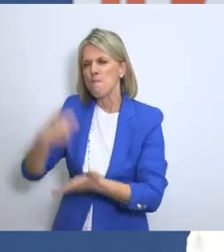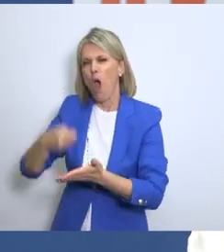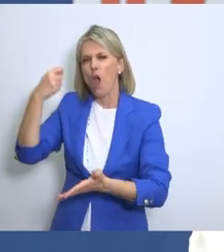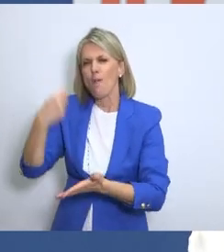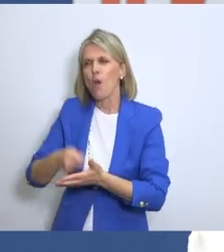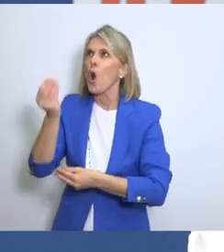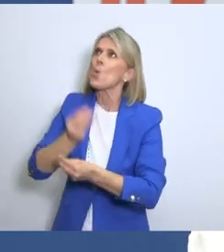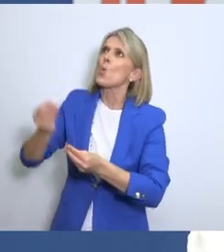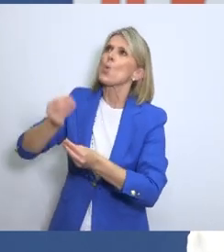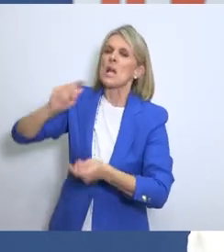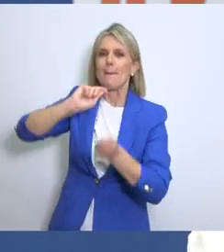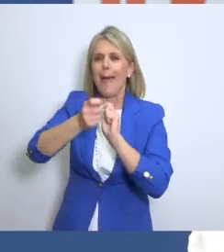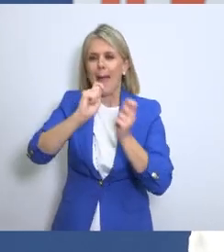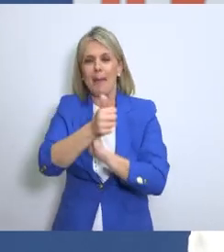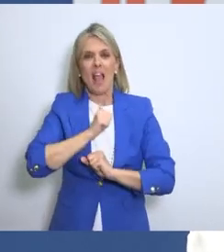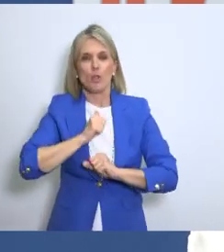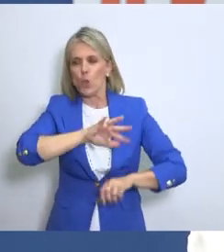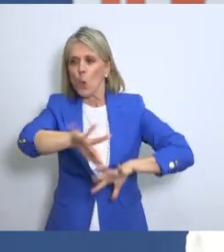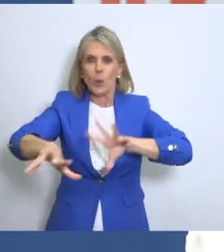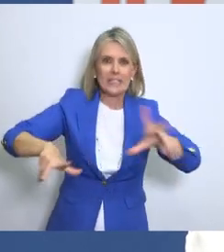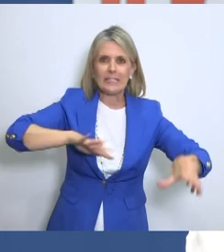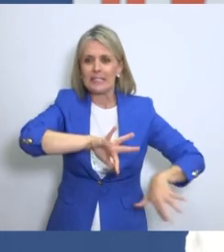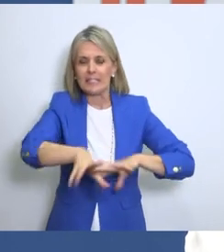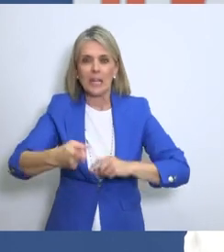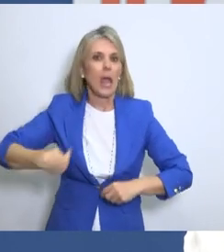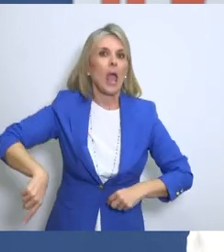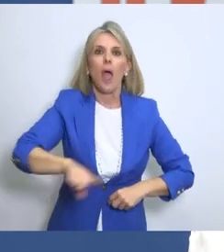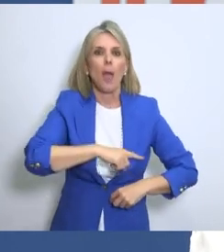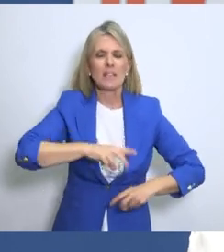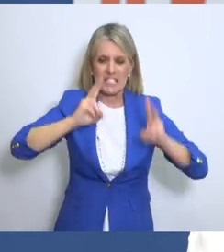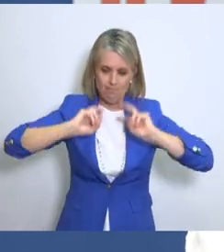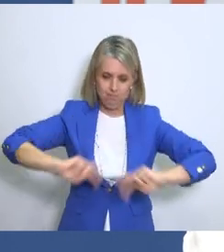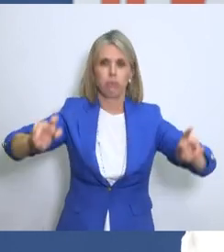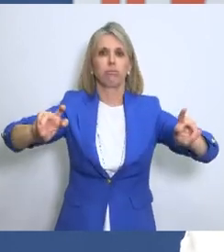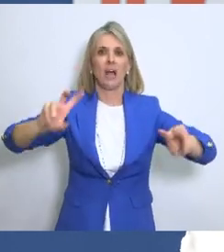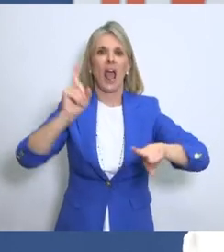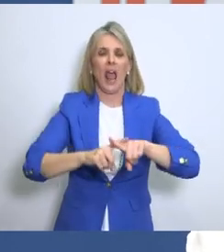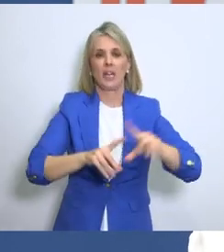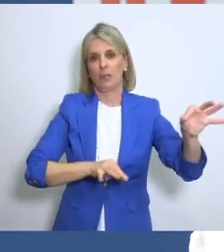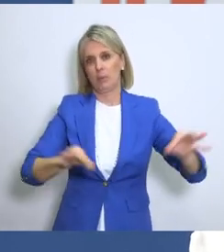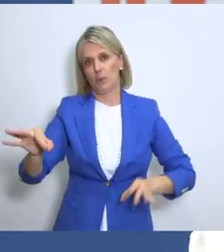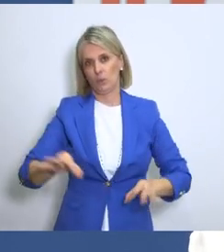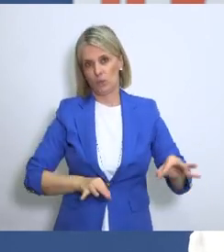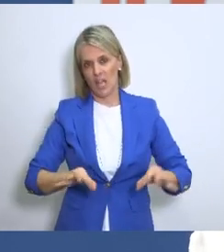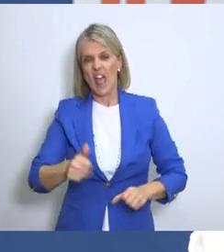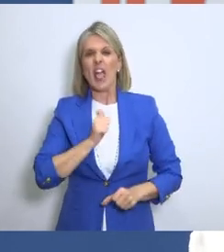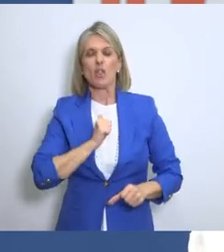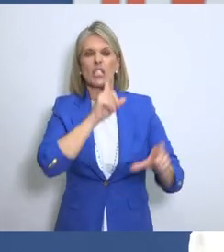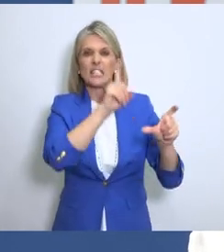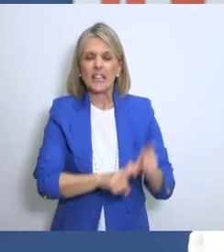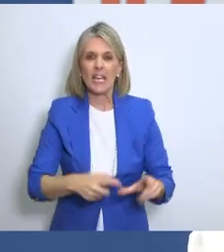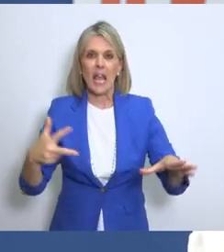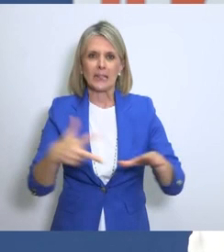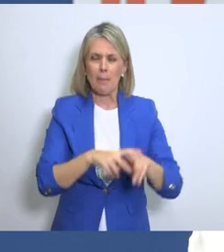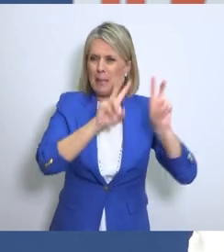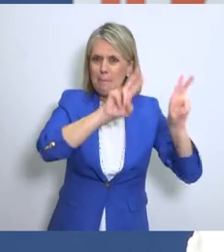λαιλασίας ιδιωτικοποιήσεων που άνοιξε εν τέλει το δρόμο και στα αρπακτικά φαντς. Και όλα αυτά τα έκανε με ένα δίθεν